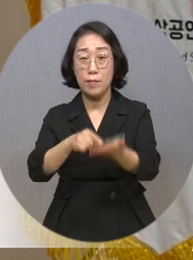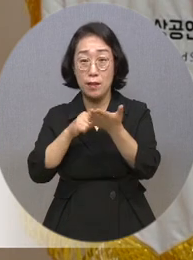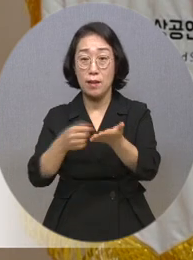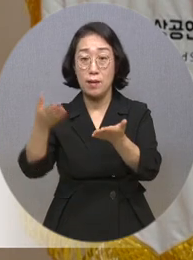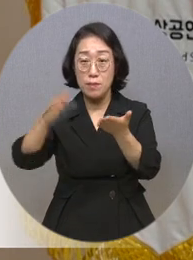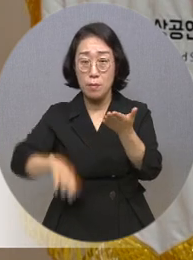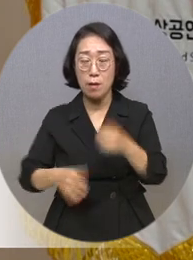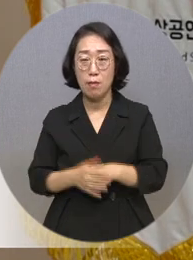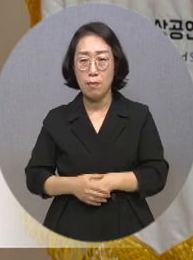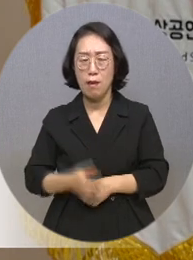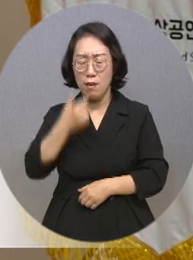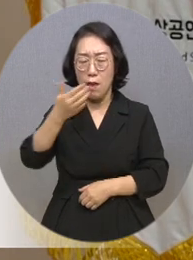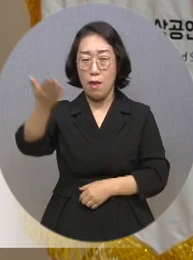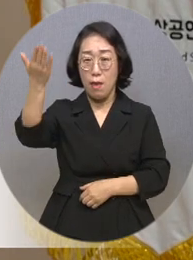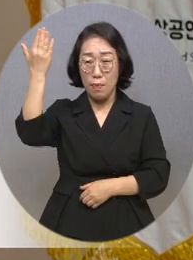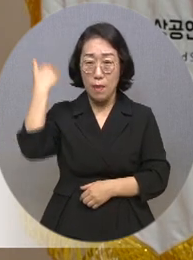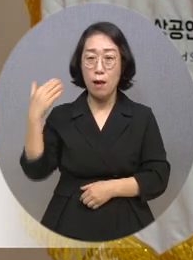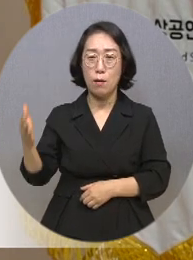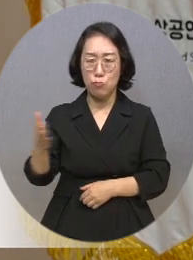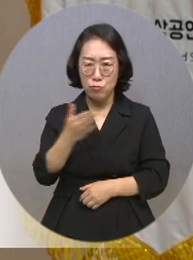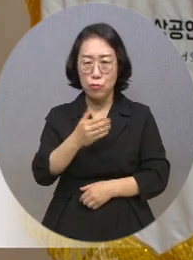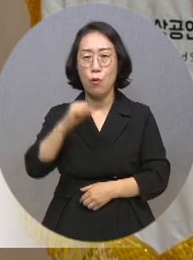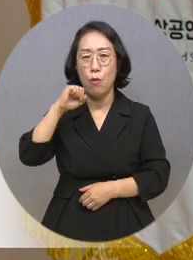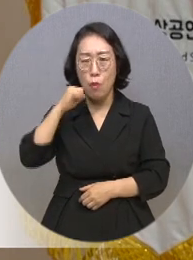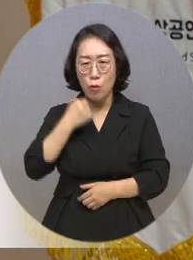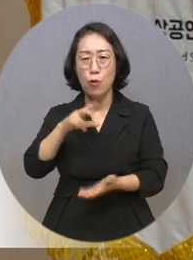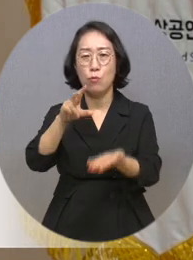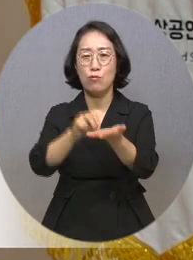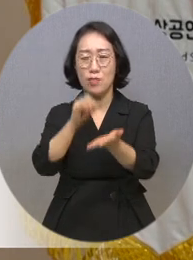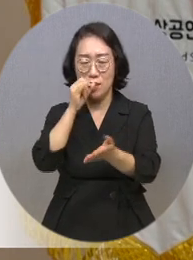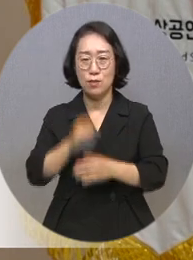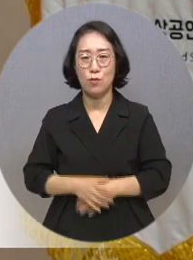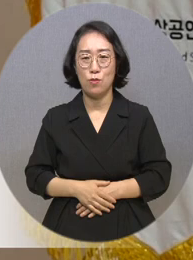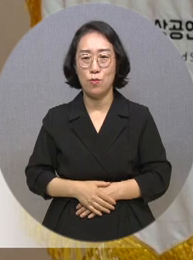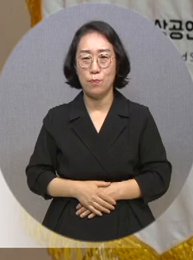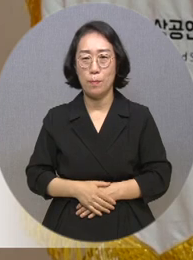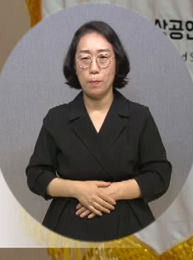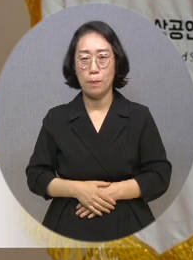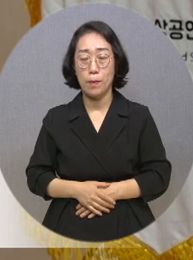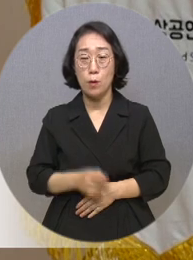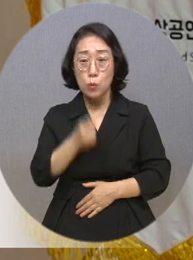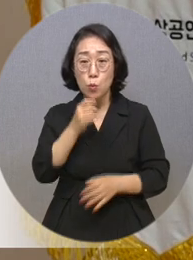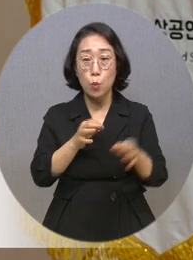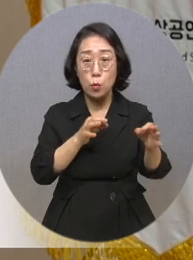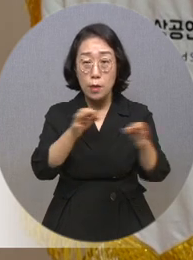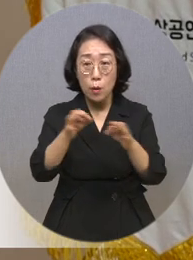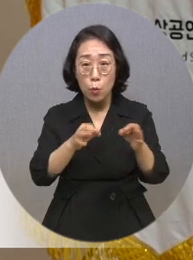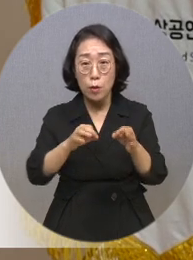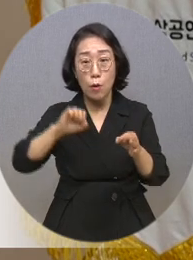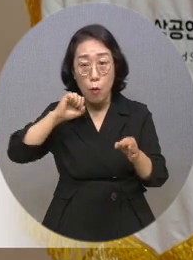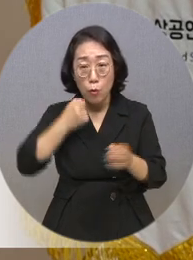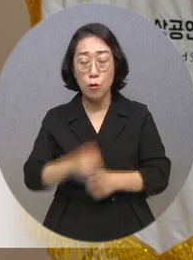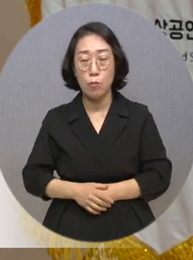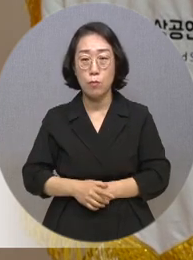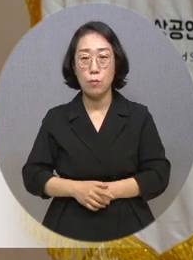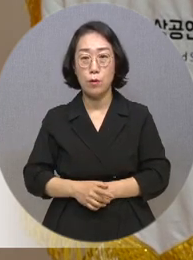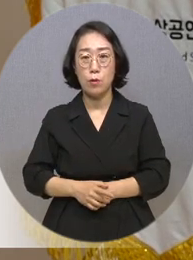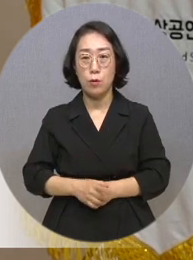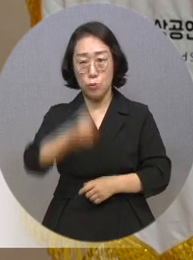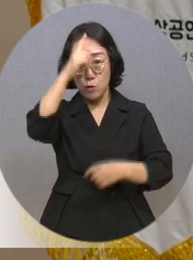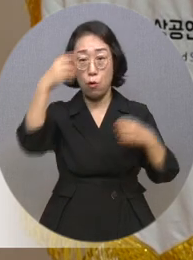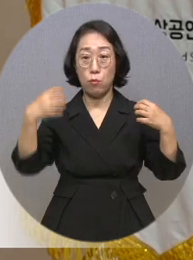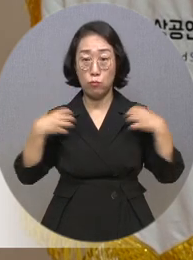근본적으로 오래전부터 예견된 인재라고 볼 수 있습니다. 자영업 소상공인 문제를 정부나